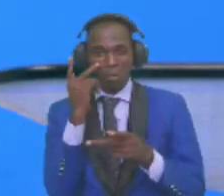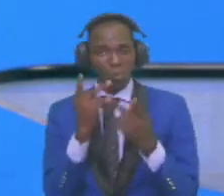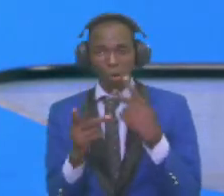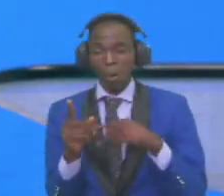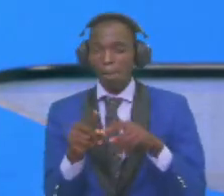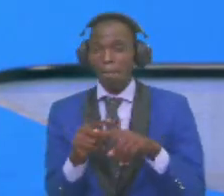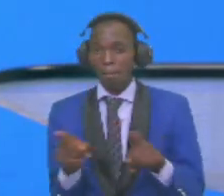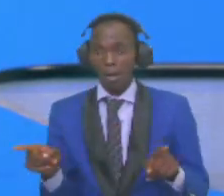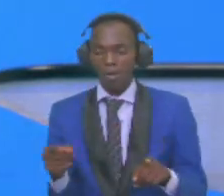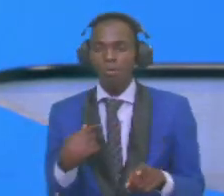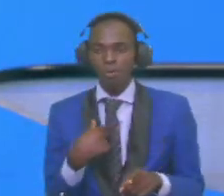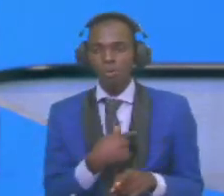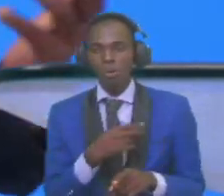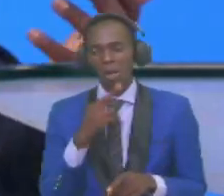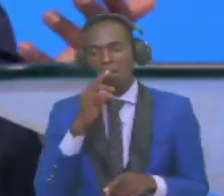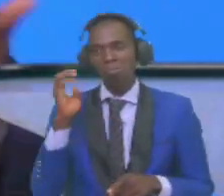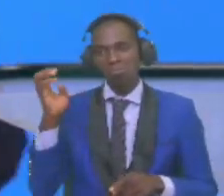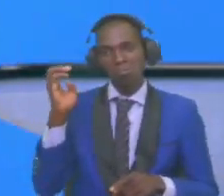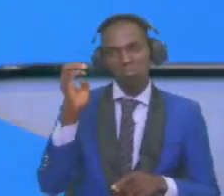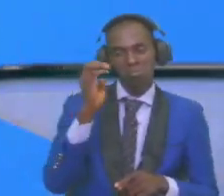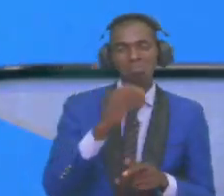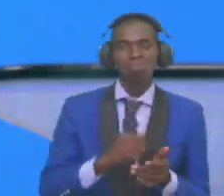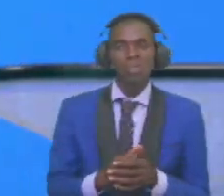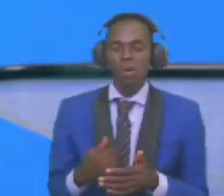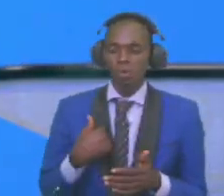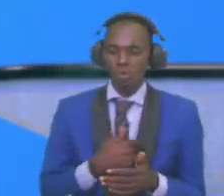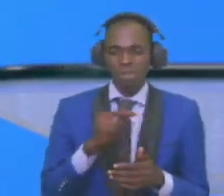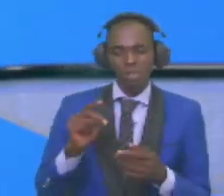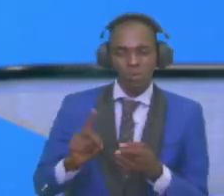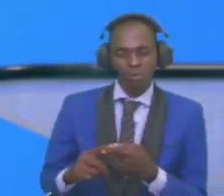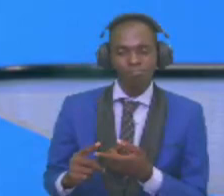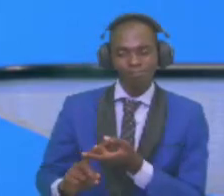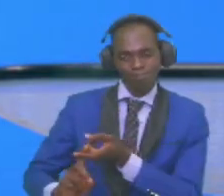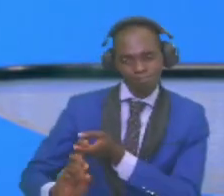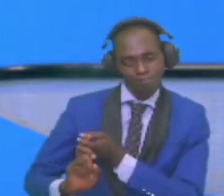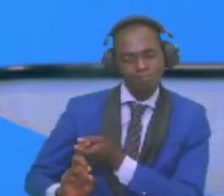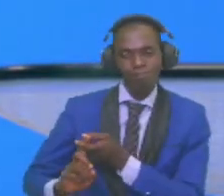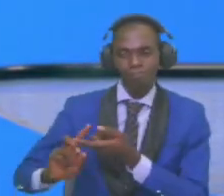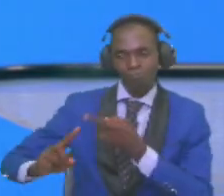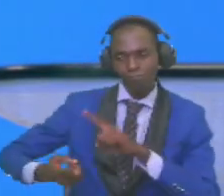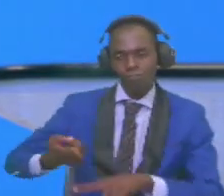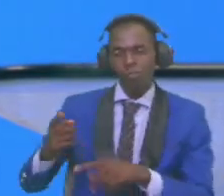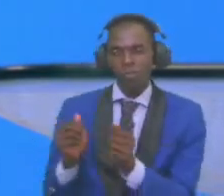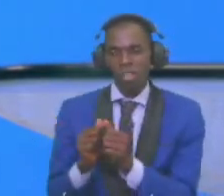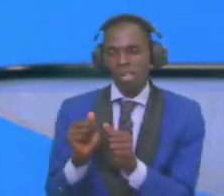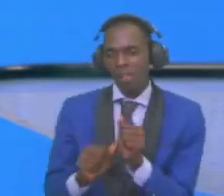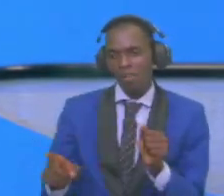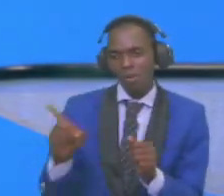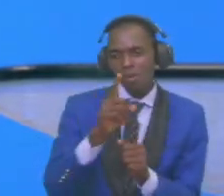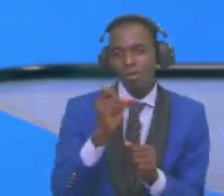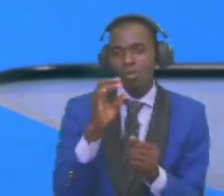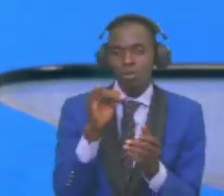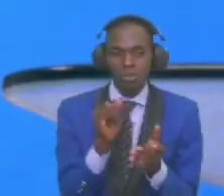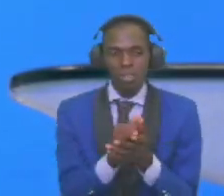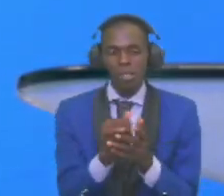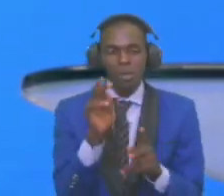mères nous évangélisant 1 devant être allée de tout le monde pour que